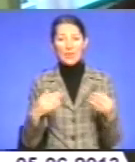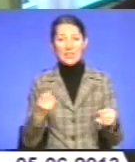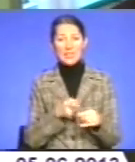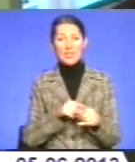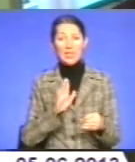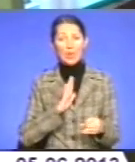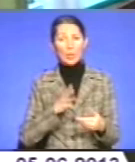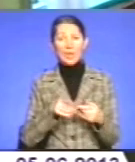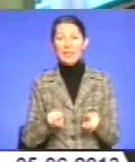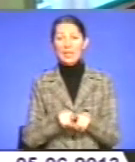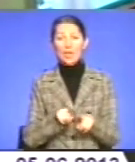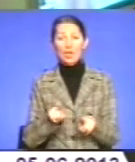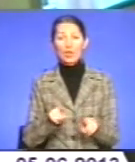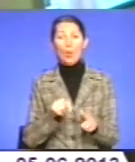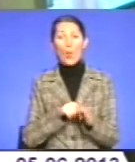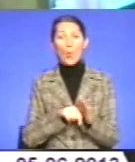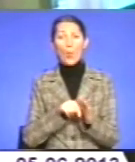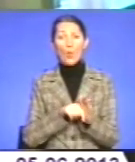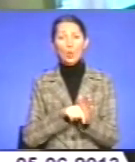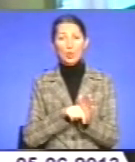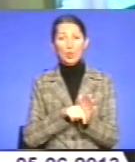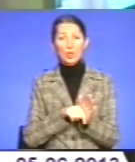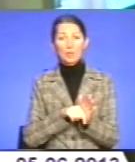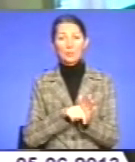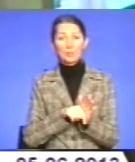така, що по суті